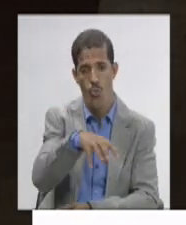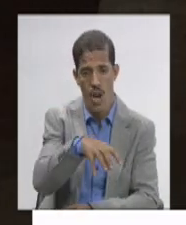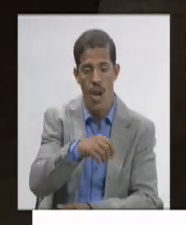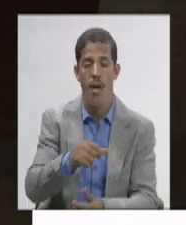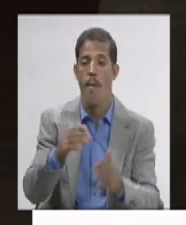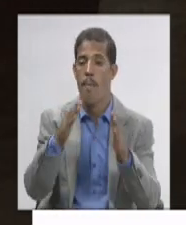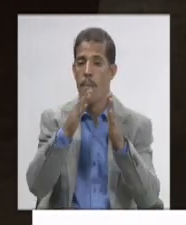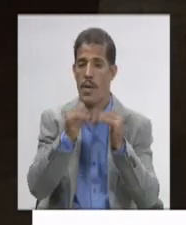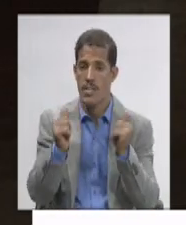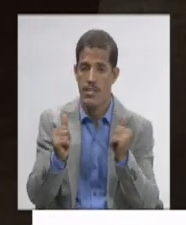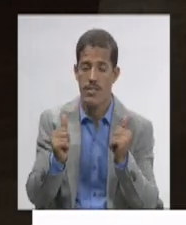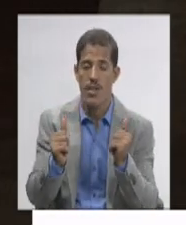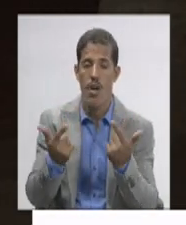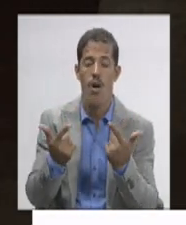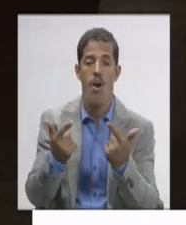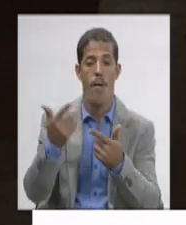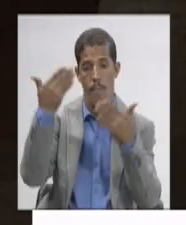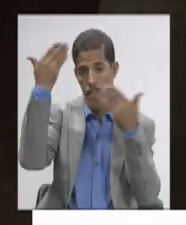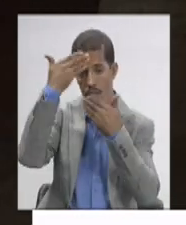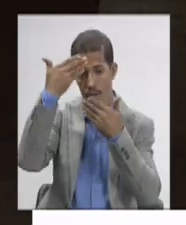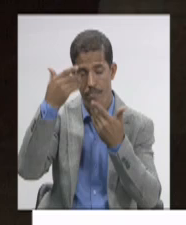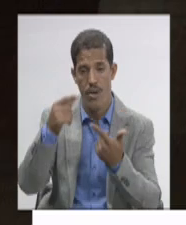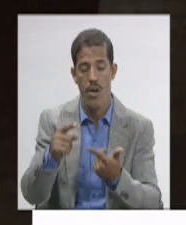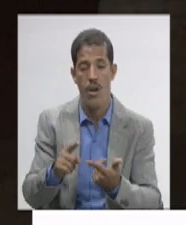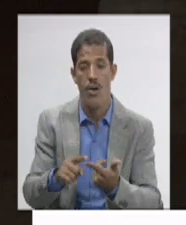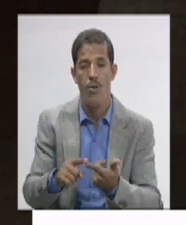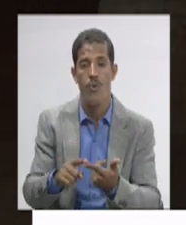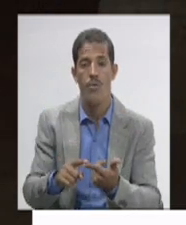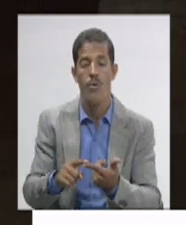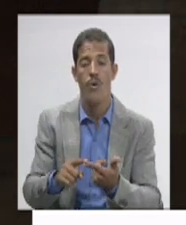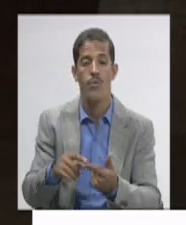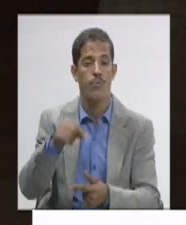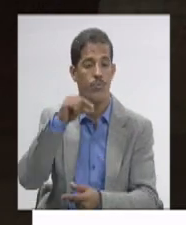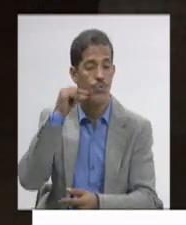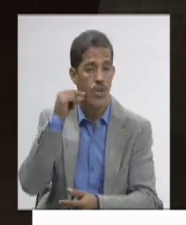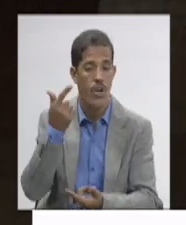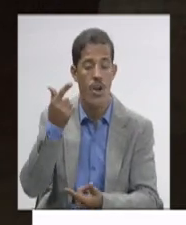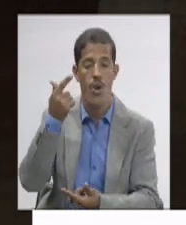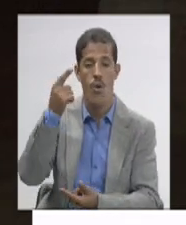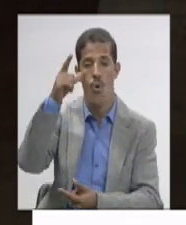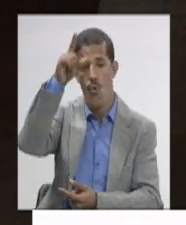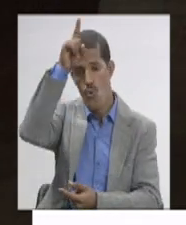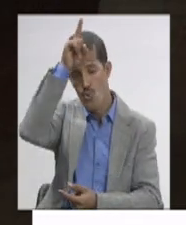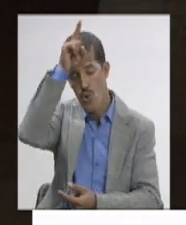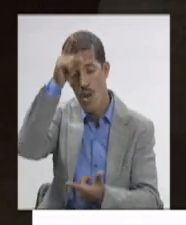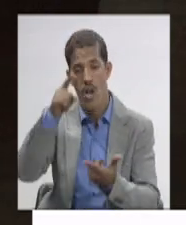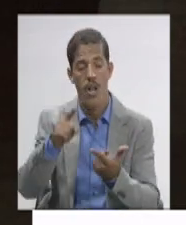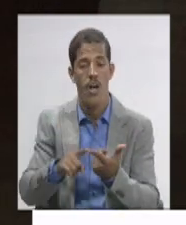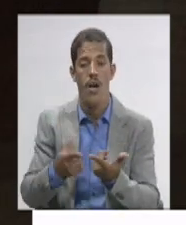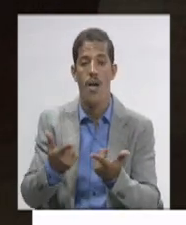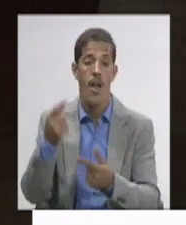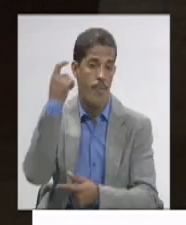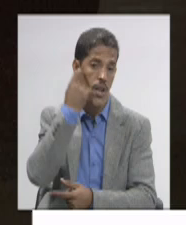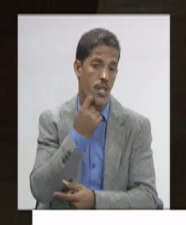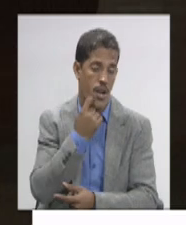مصر العربيه من المغرب ومن السودان ومن الاردن ومن طبعا دوله الامارات